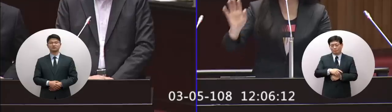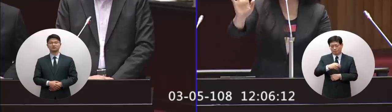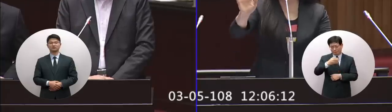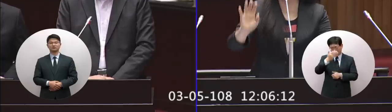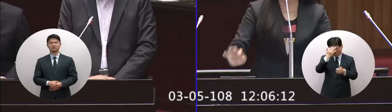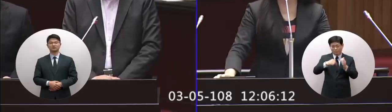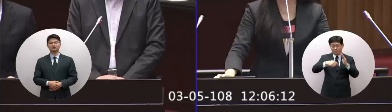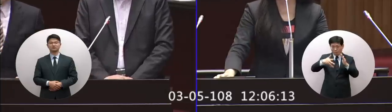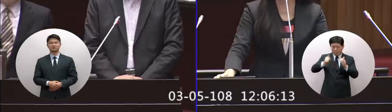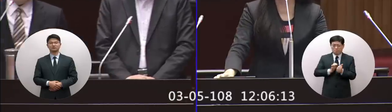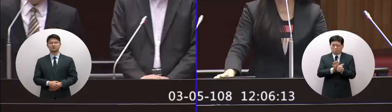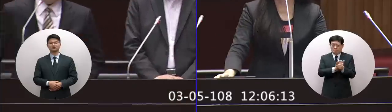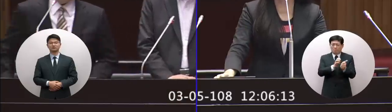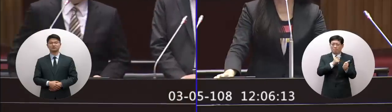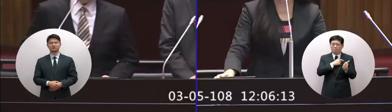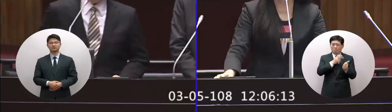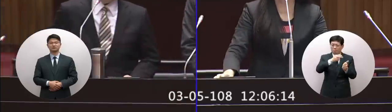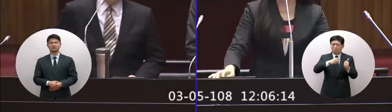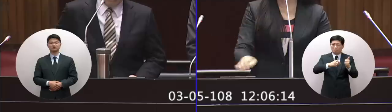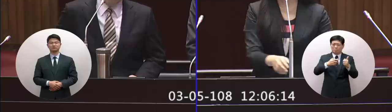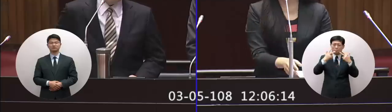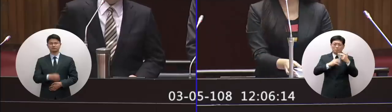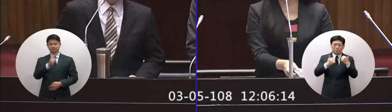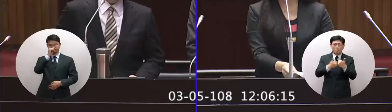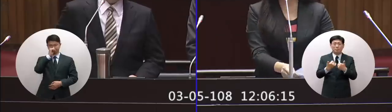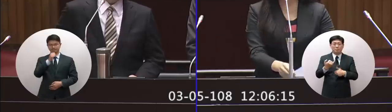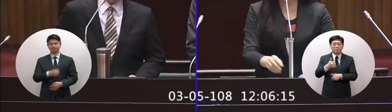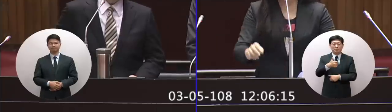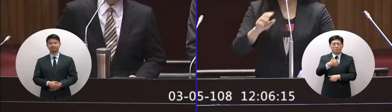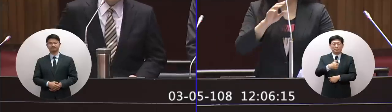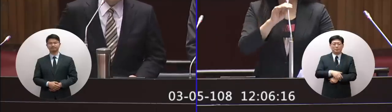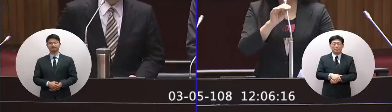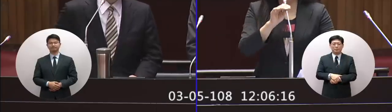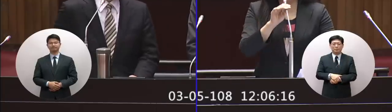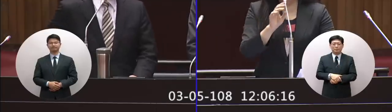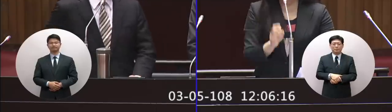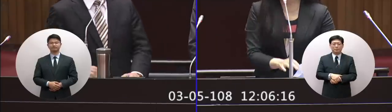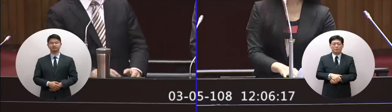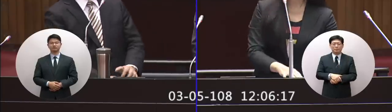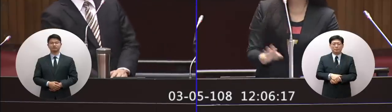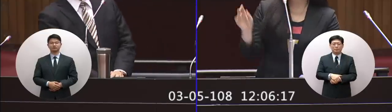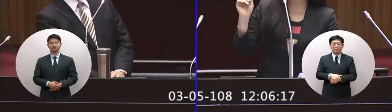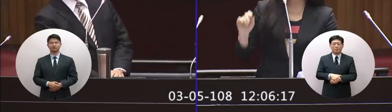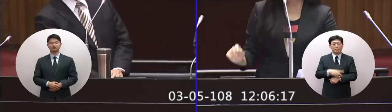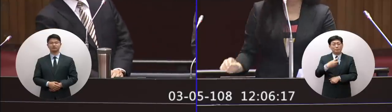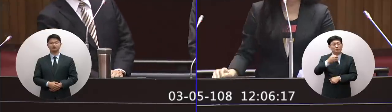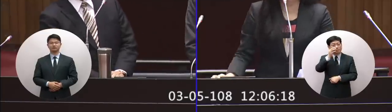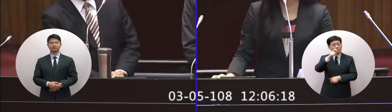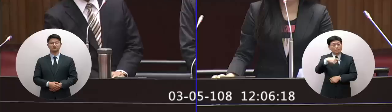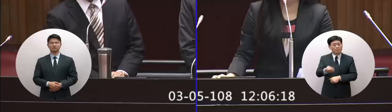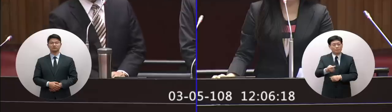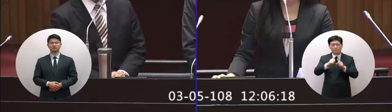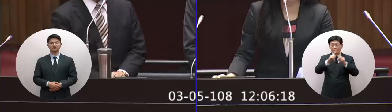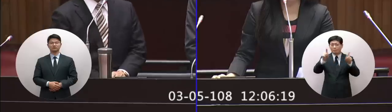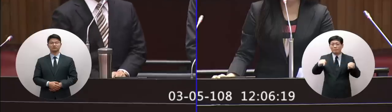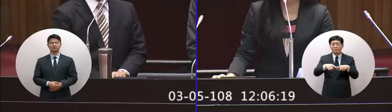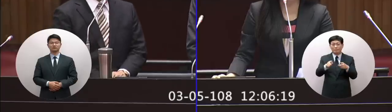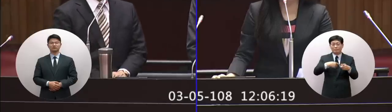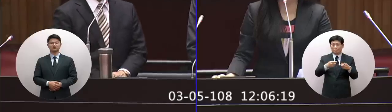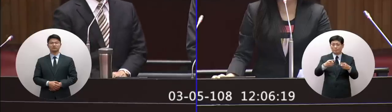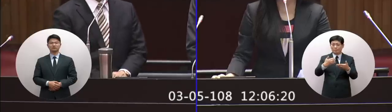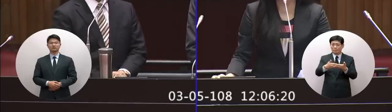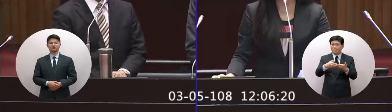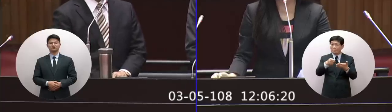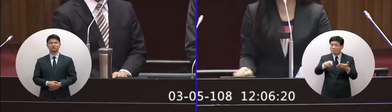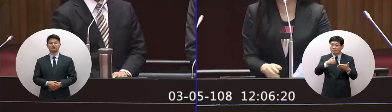院长再 push 一下原民会，好，好不好？ 好， 好，谢谢。那我们再看一下下一张图哈，这张